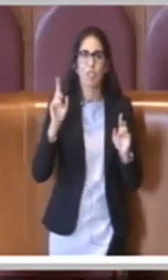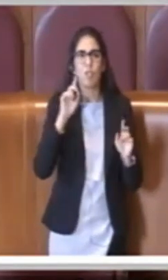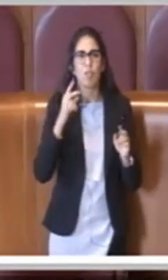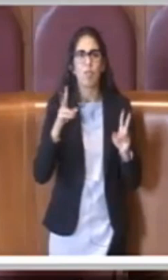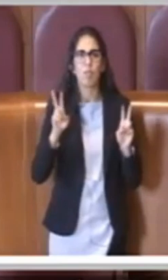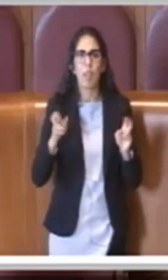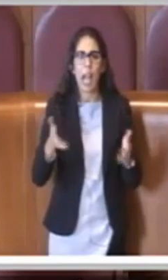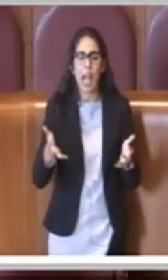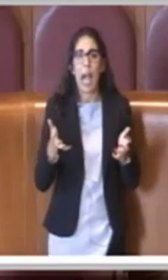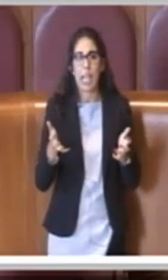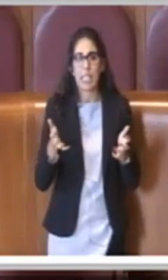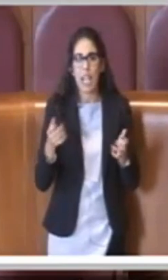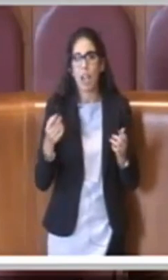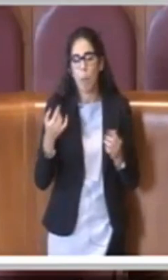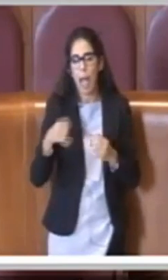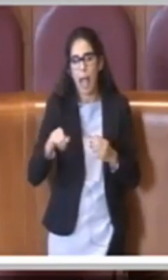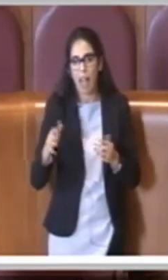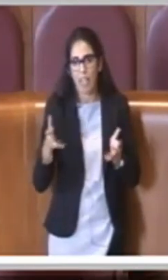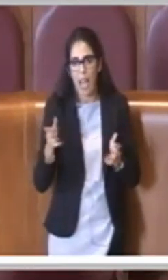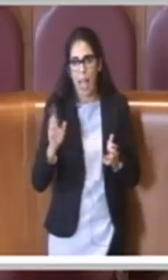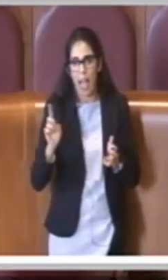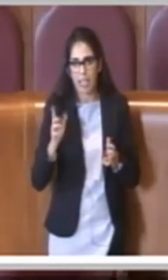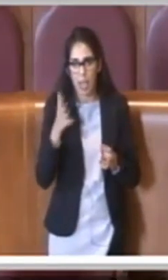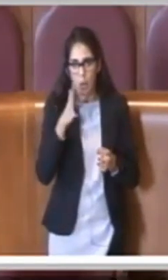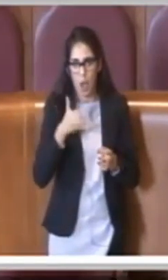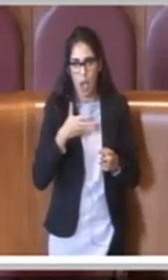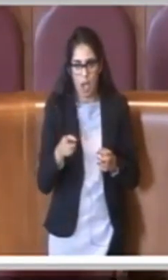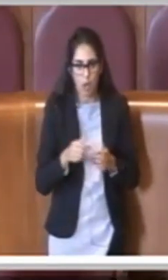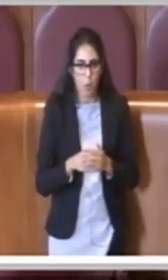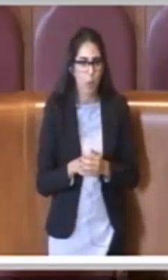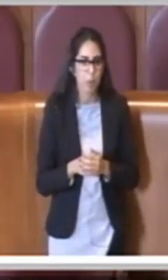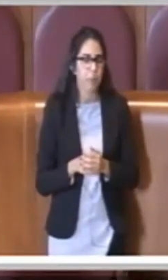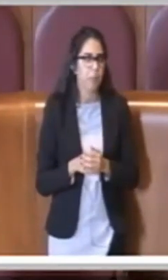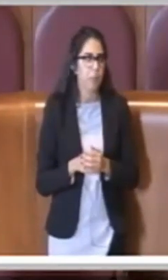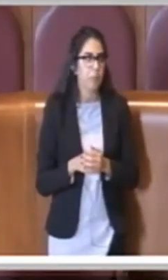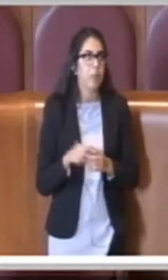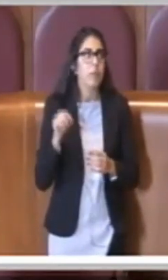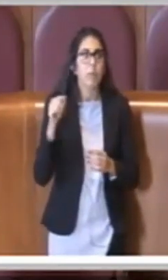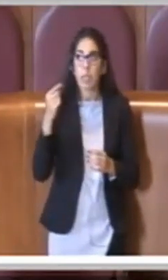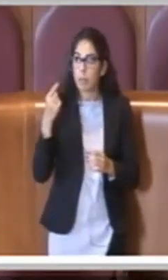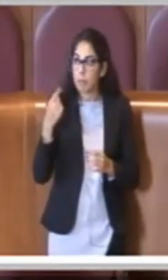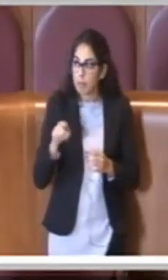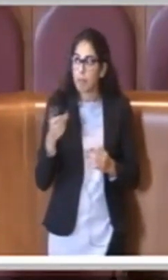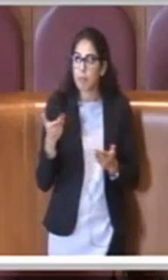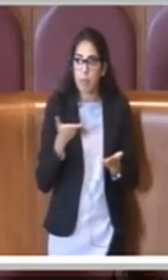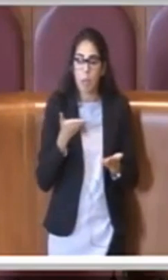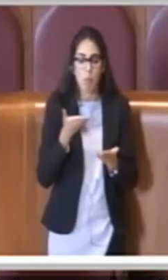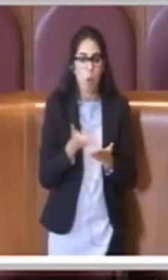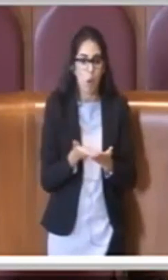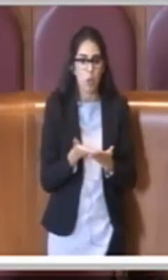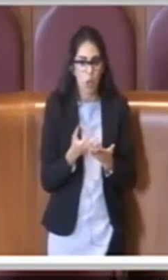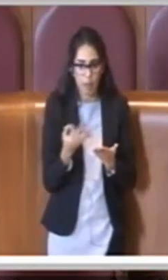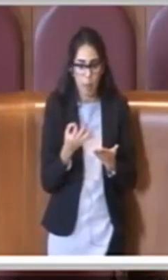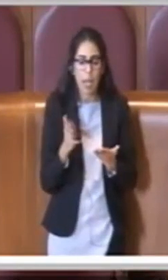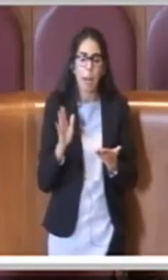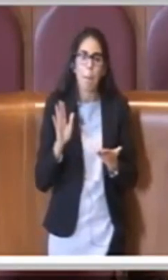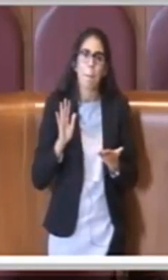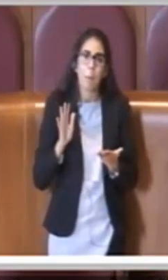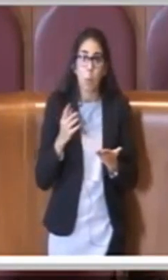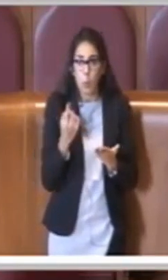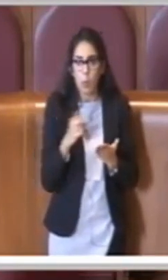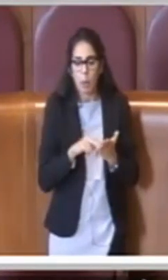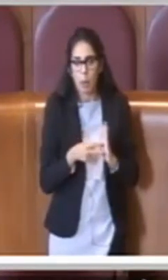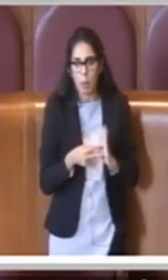non sono a secco. E questo, in questo punto, diciamo, la mozione coglie nel segno. C'è una problematica, però